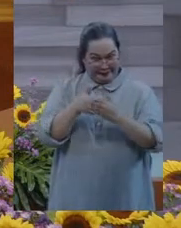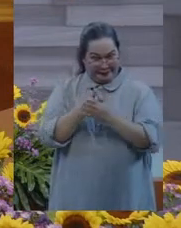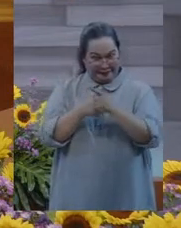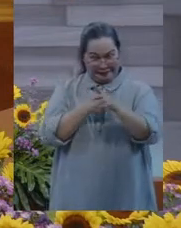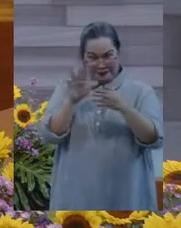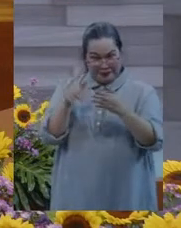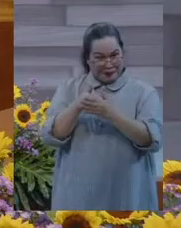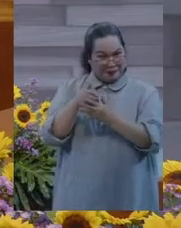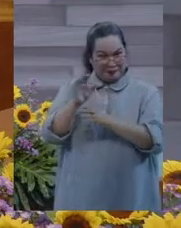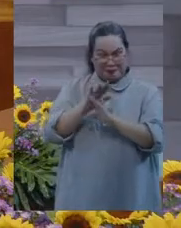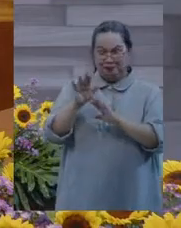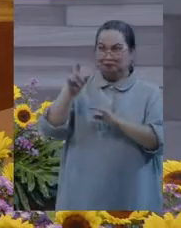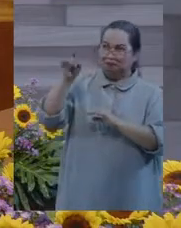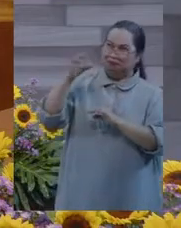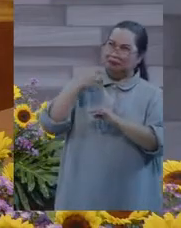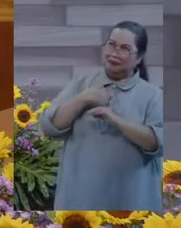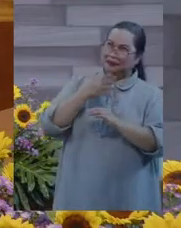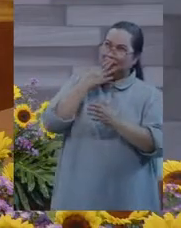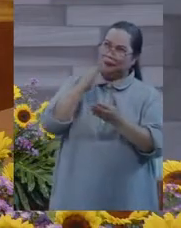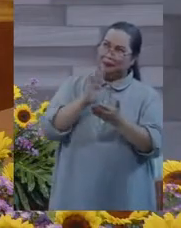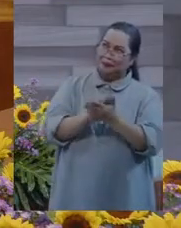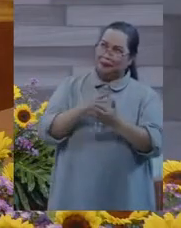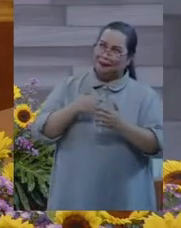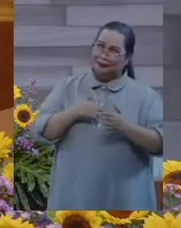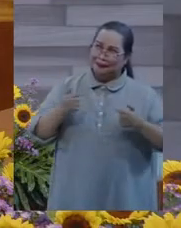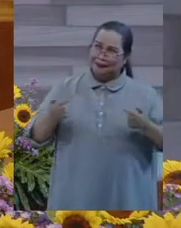ungodly of all their deeds of ungodliness.